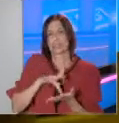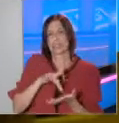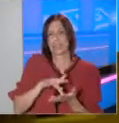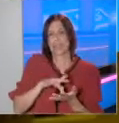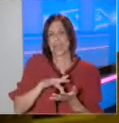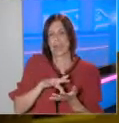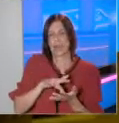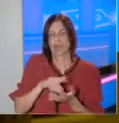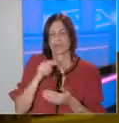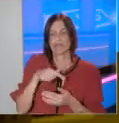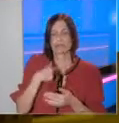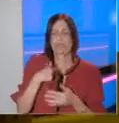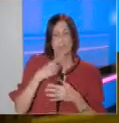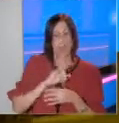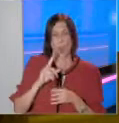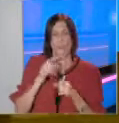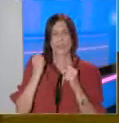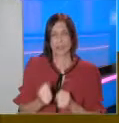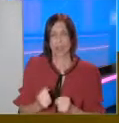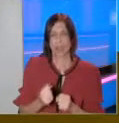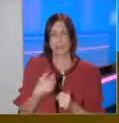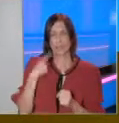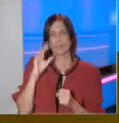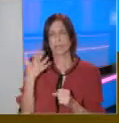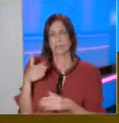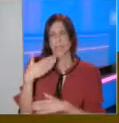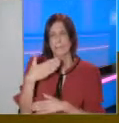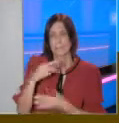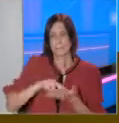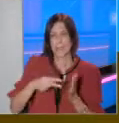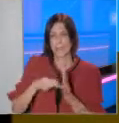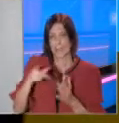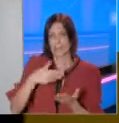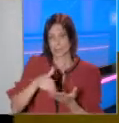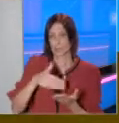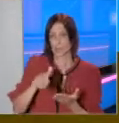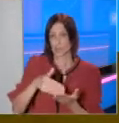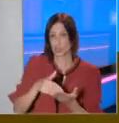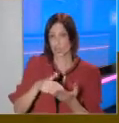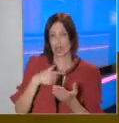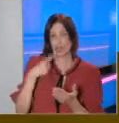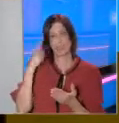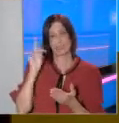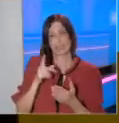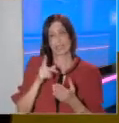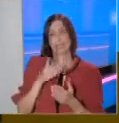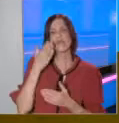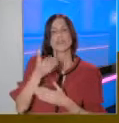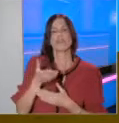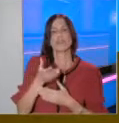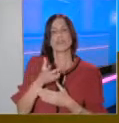הזה, אני לא משוכנע שאם המדיניות הזו תימשך, שלא יצטרכו לפנות לגורמים